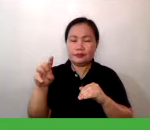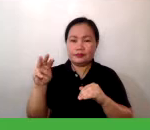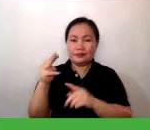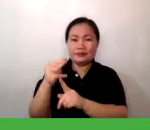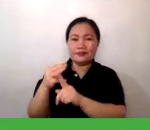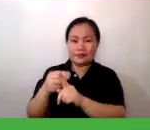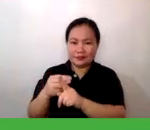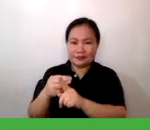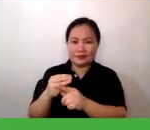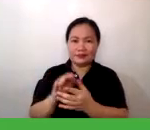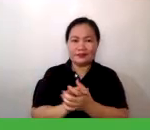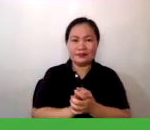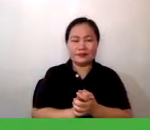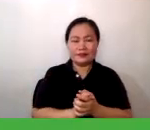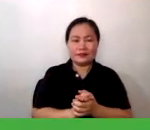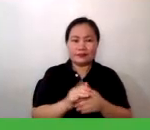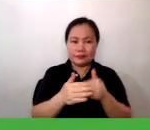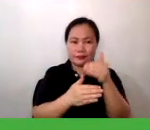Next.